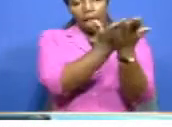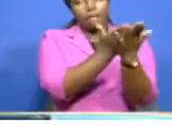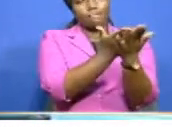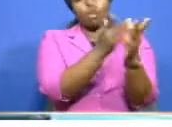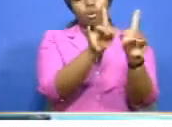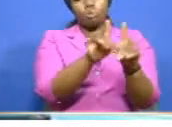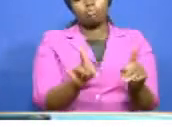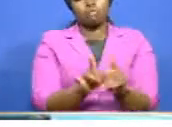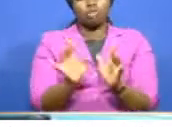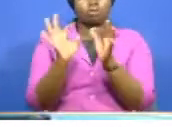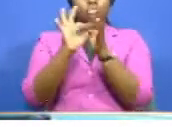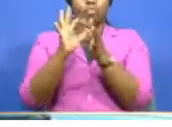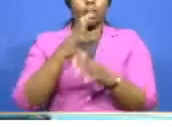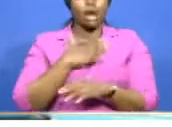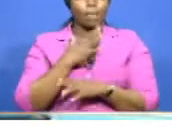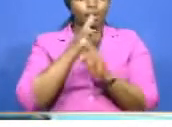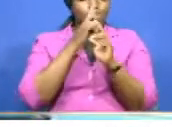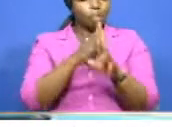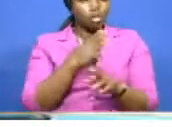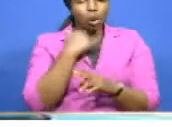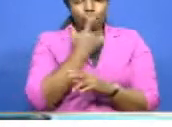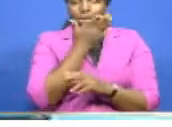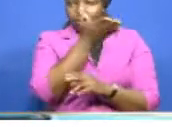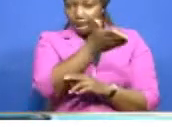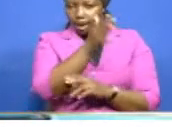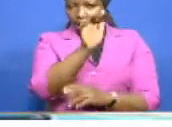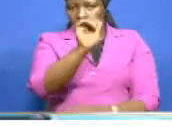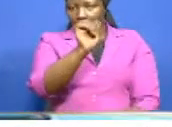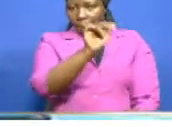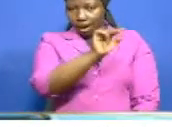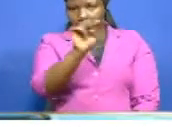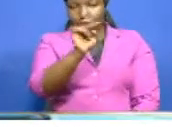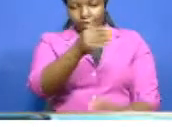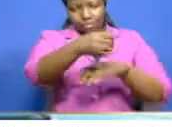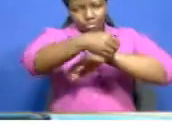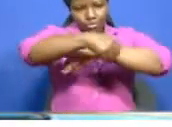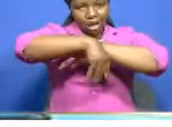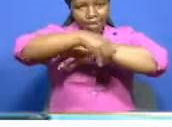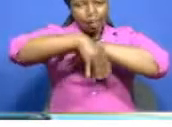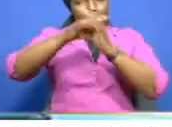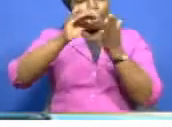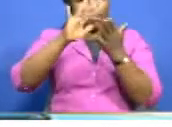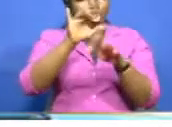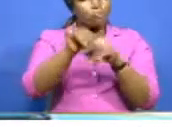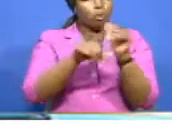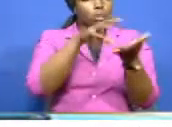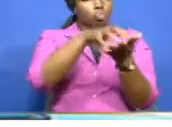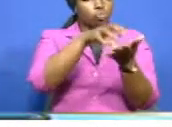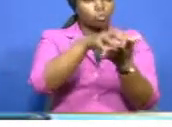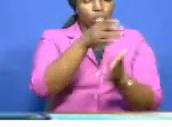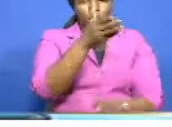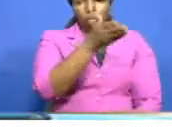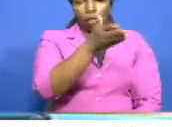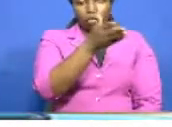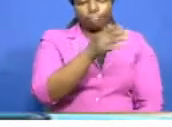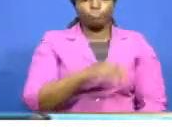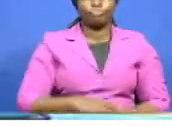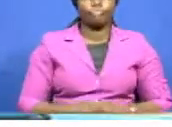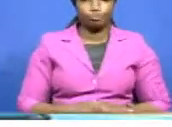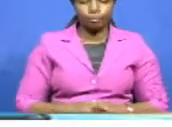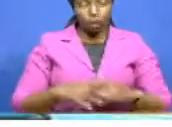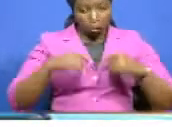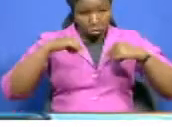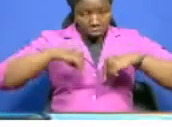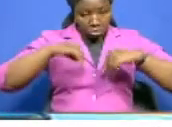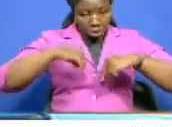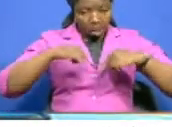wetu ambaye yuko pale Ann Mburu atupe maelezo zaidi kuhusiana na hali ilivyo pale. Na vile vile mtazamaji, leo hii hapa